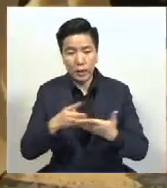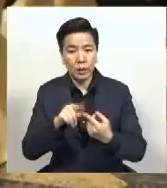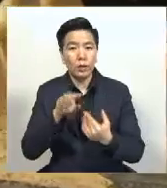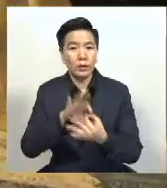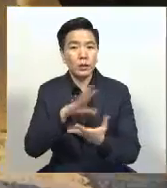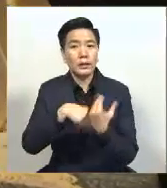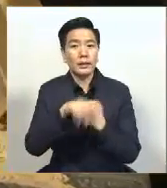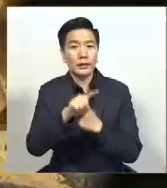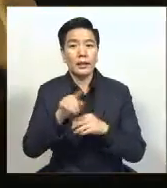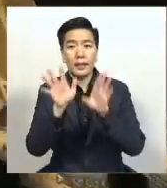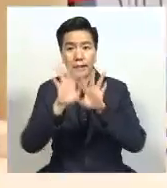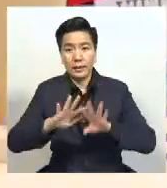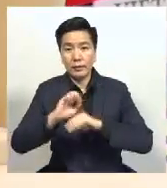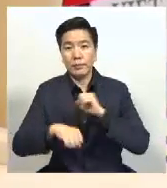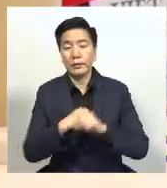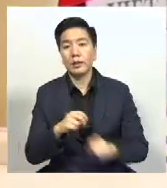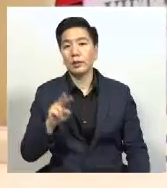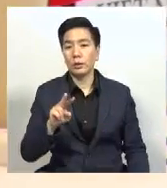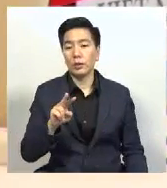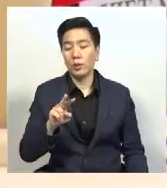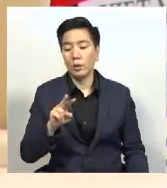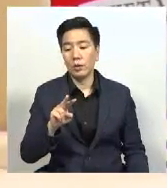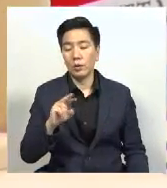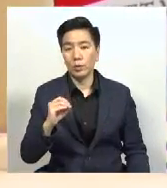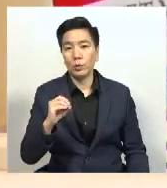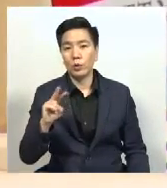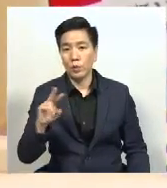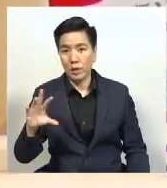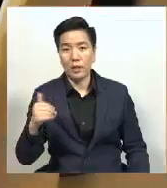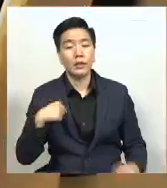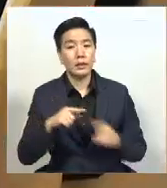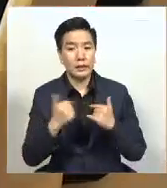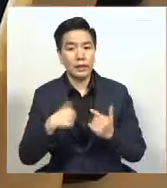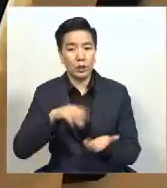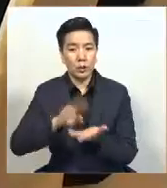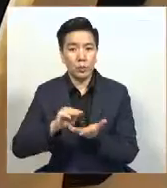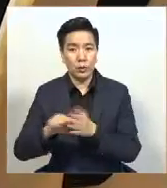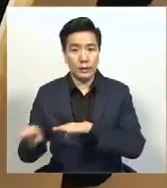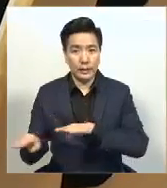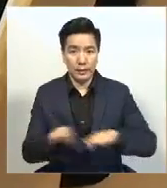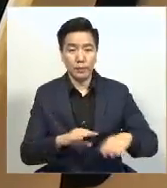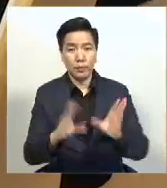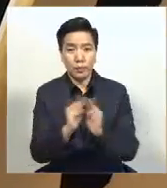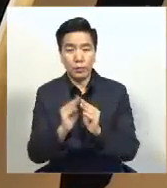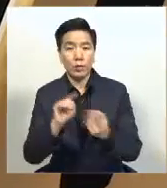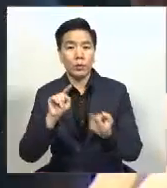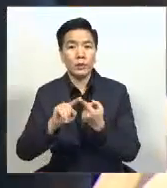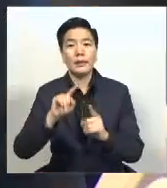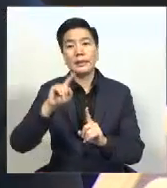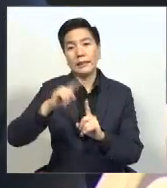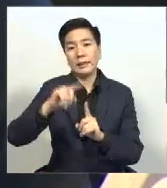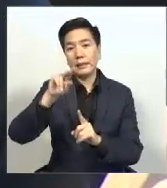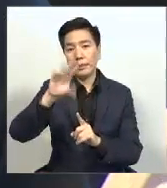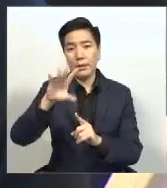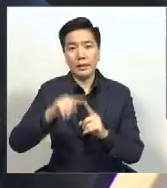เศรษฐกิจอาเซียน2025ในระยะกลางและเตรียมข้อมูลนะคะสำหรับการประชุมสุดยอดอาเซียนครั้งที่